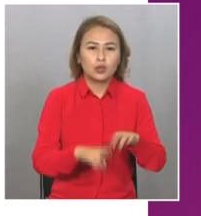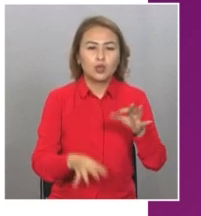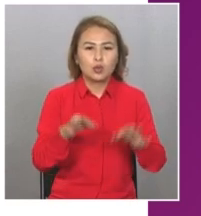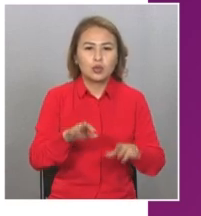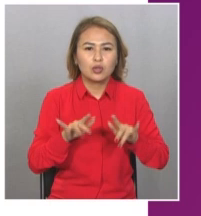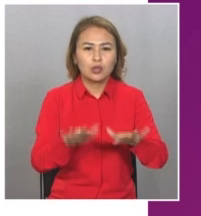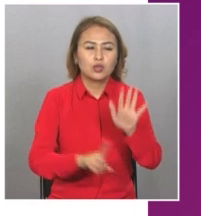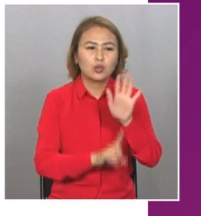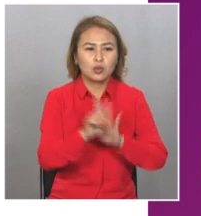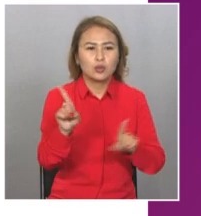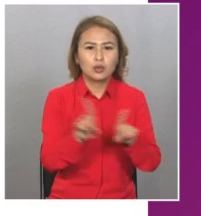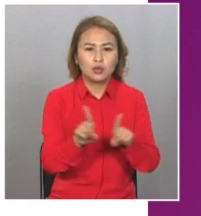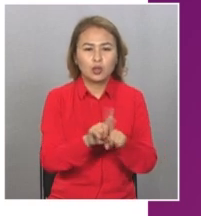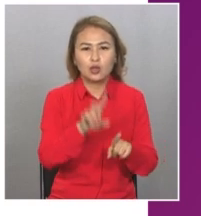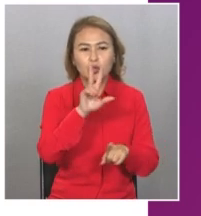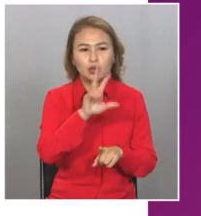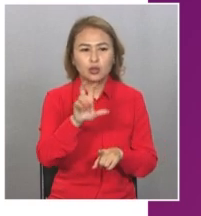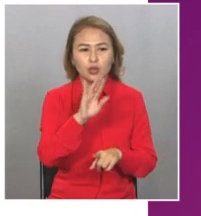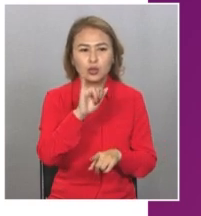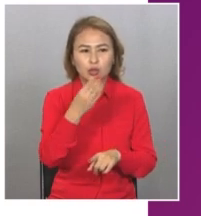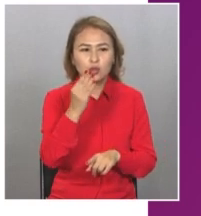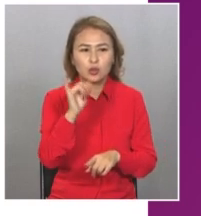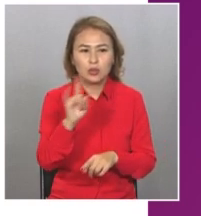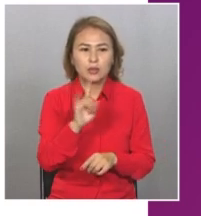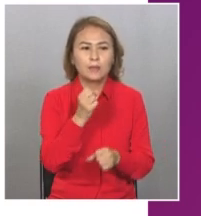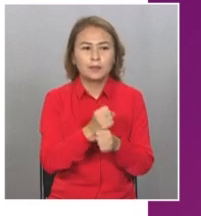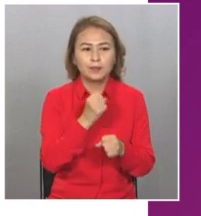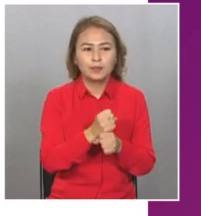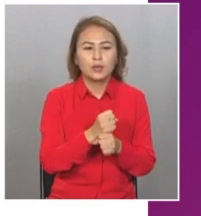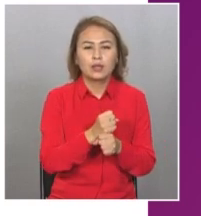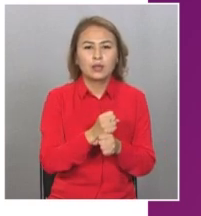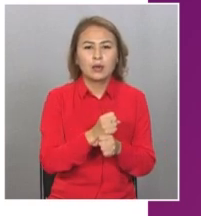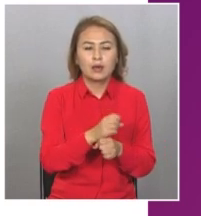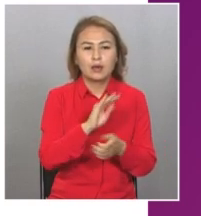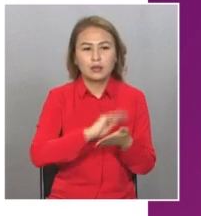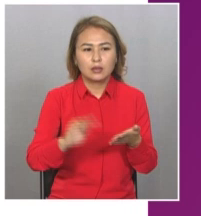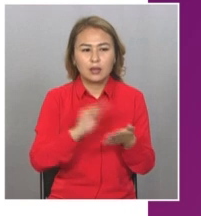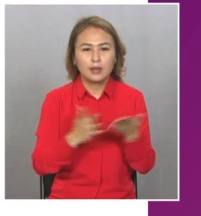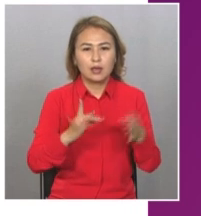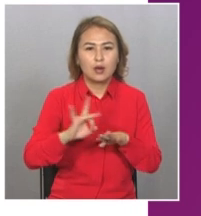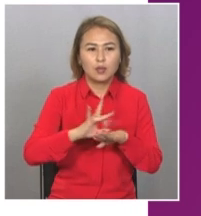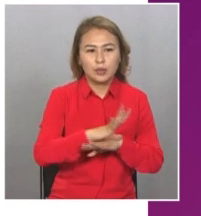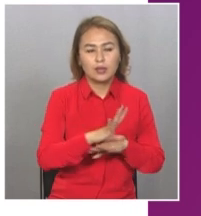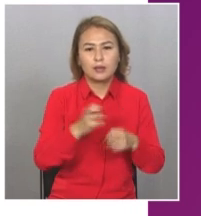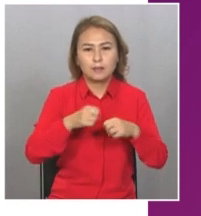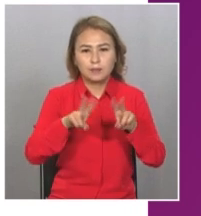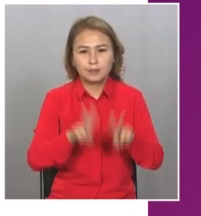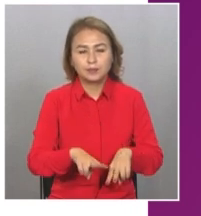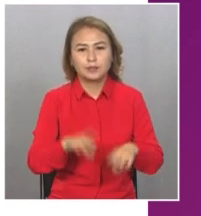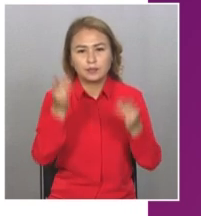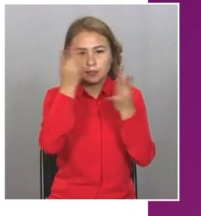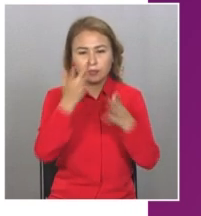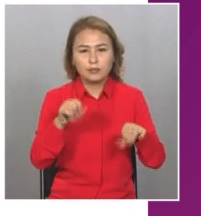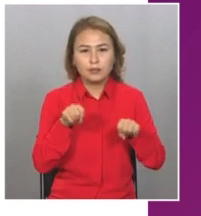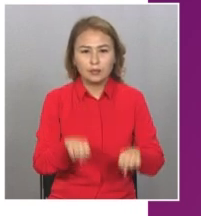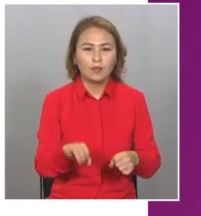ісін жүргізу мәселесінде 300 партиясы Құранның тармақтарын алып тастап, әдеттік құқық